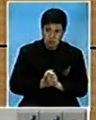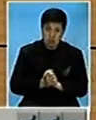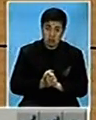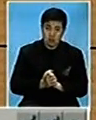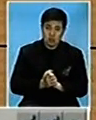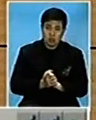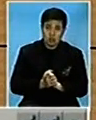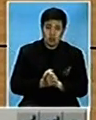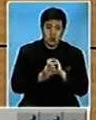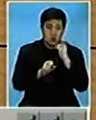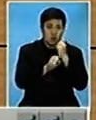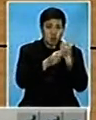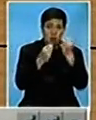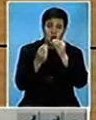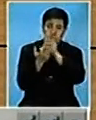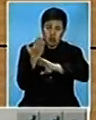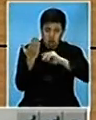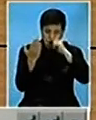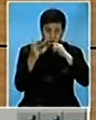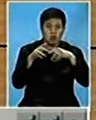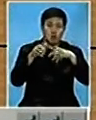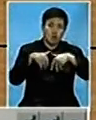ทำอะไรไว้กับประเทศชาติและประชาชน